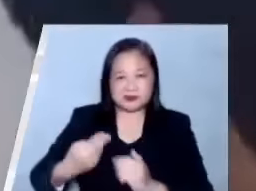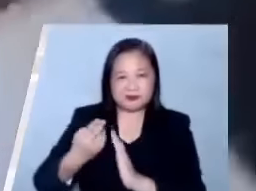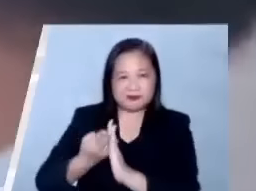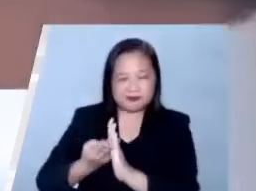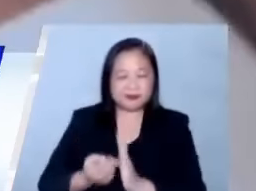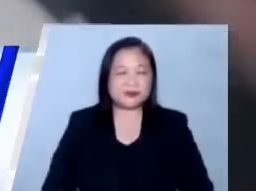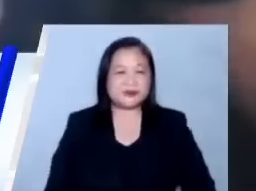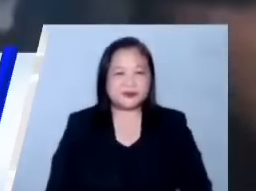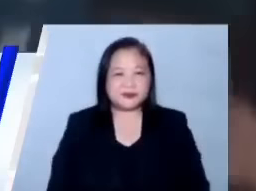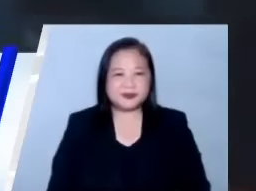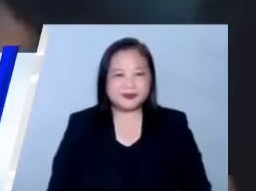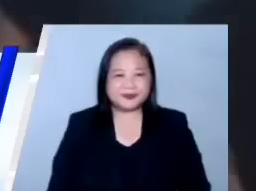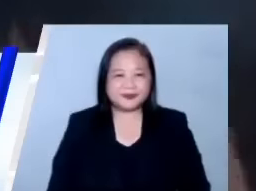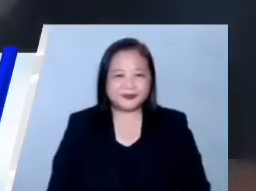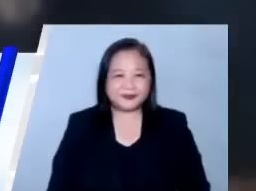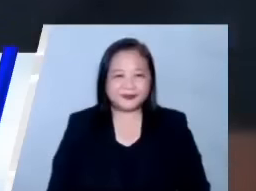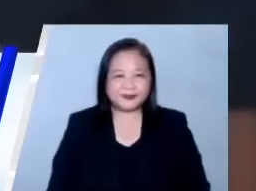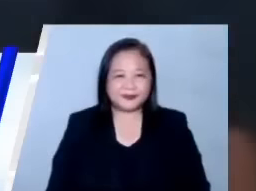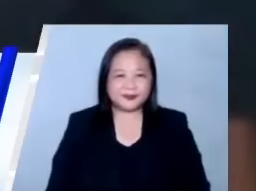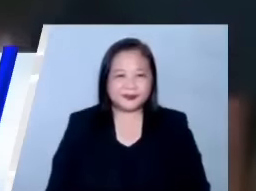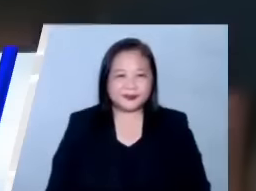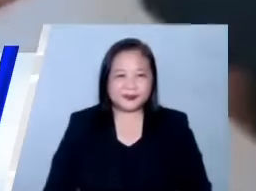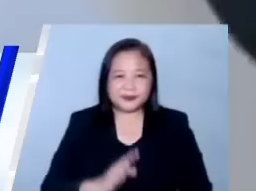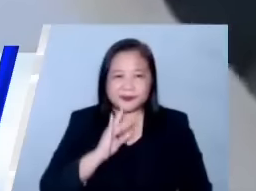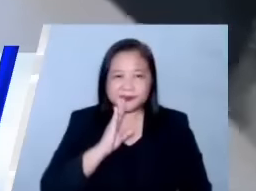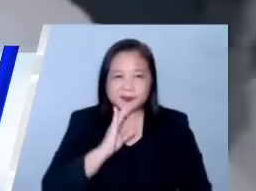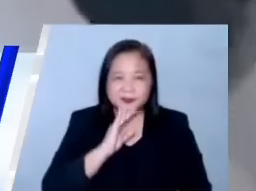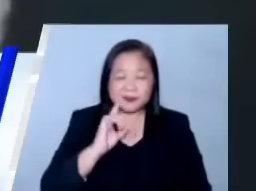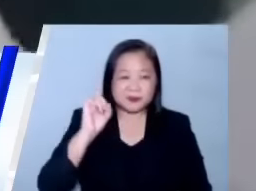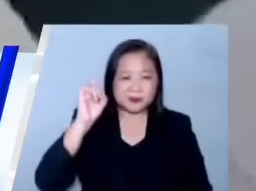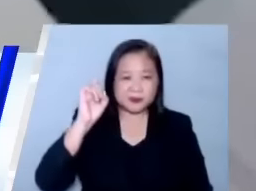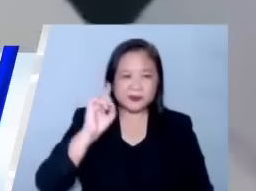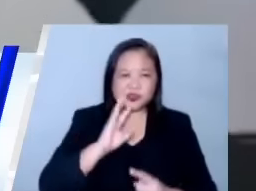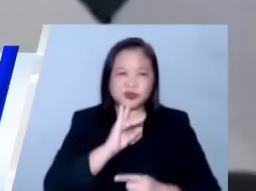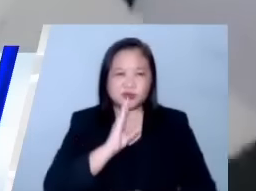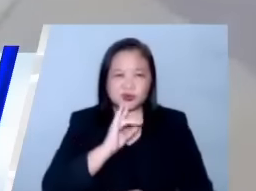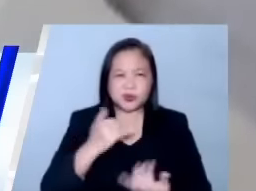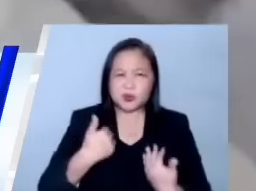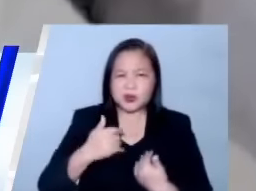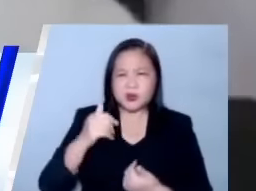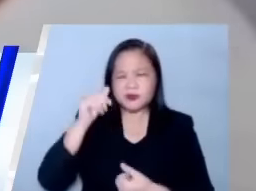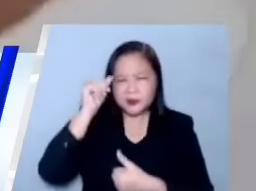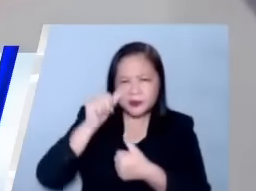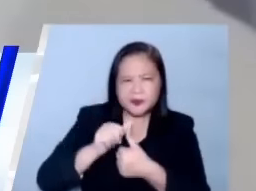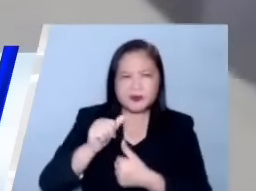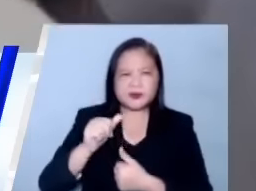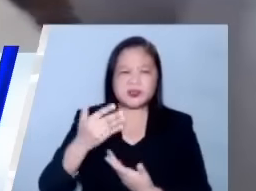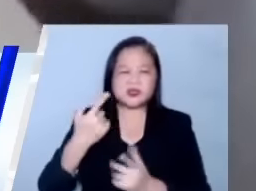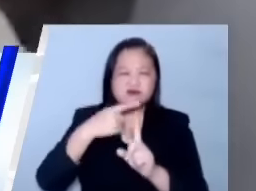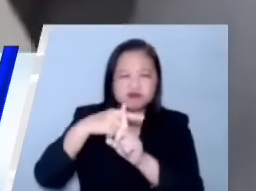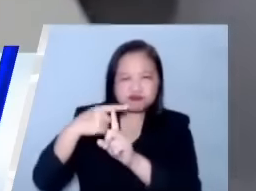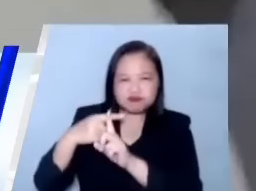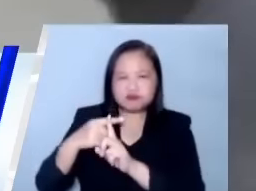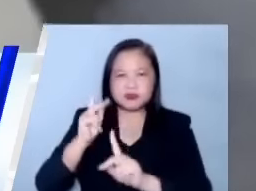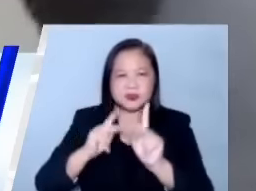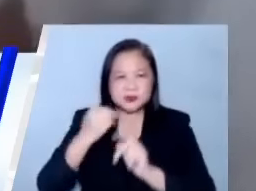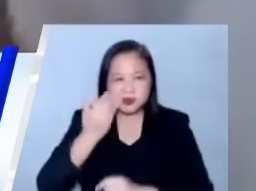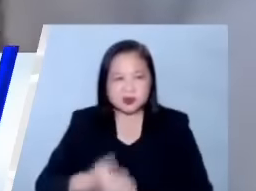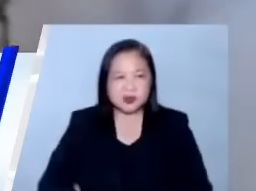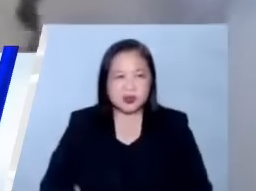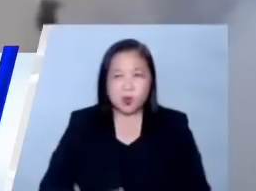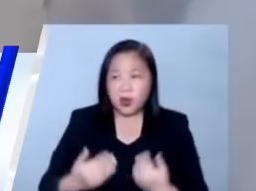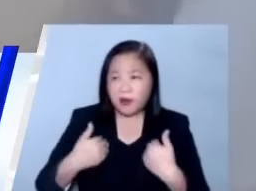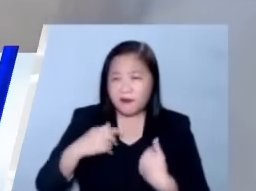Mr. President, sir, this is a day when we honor the memory of our dearly departed. In this context, sir, I'd like to